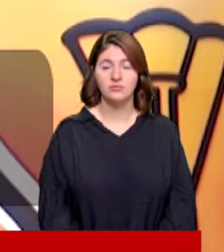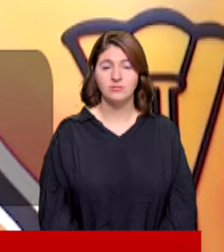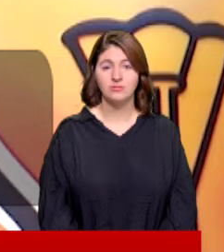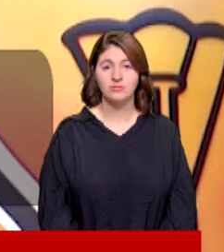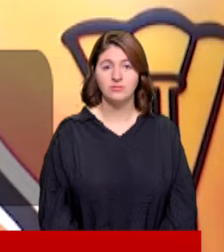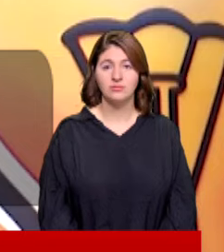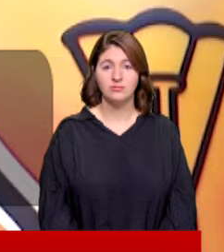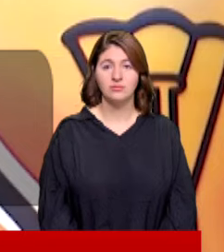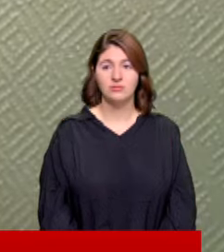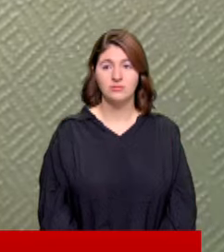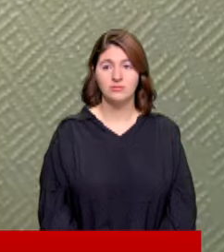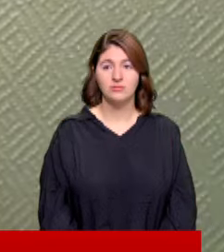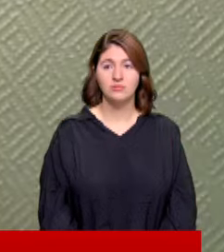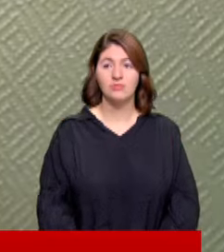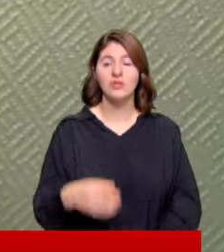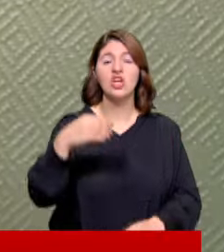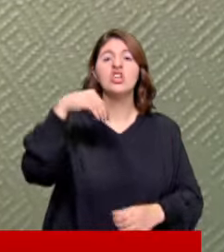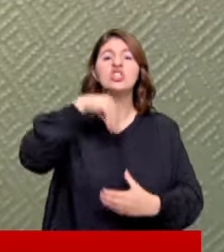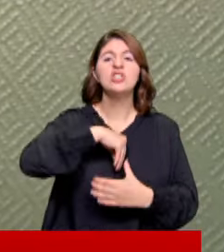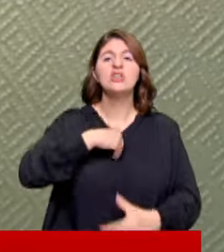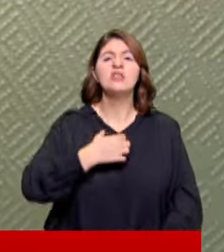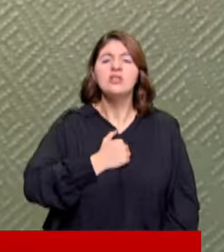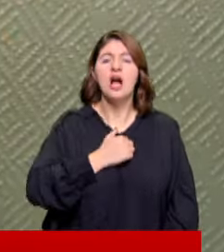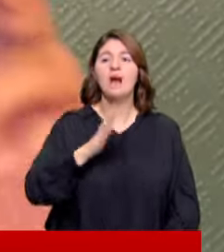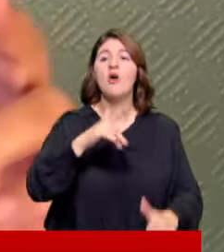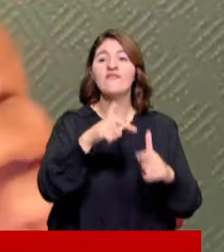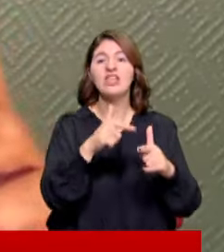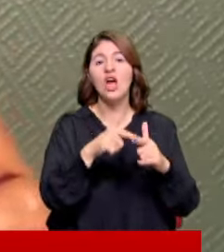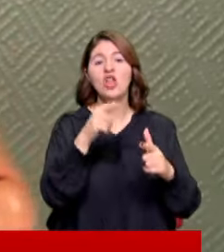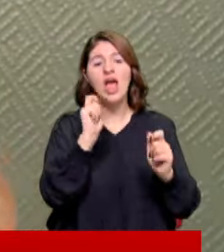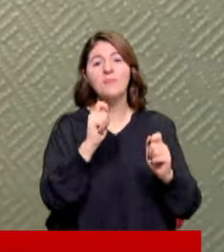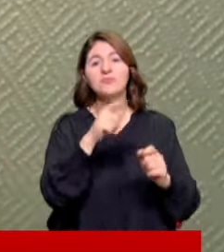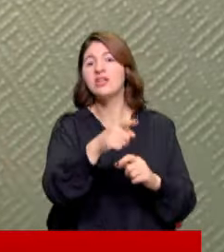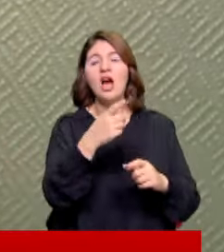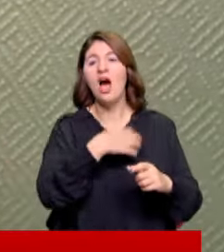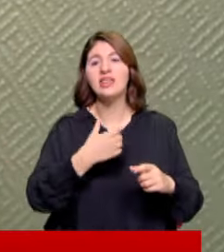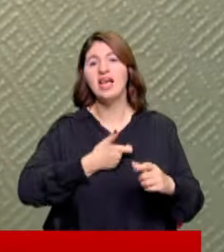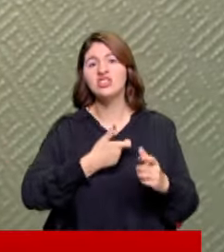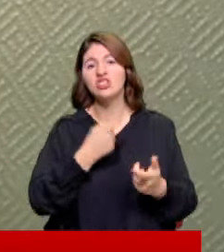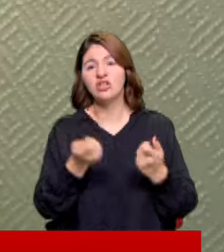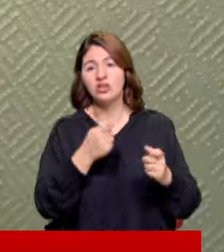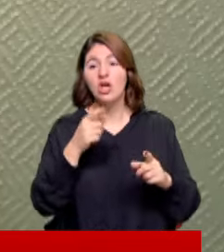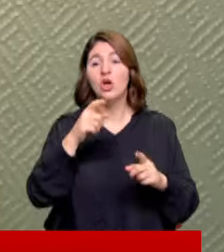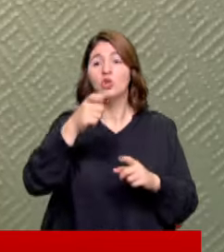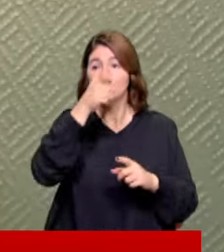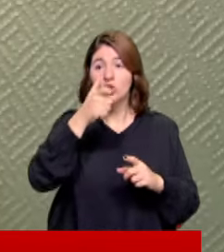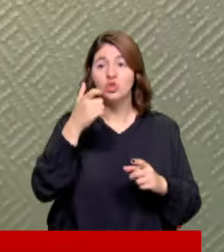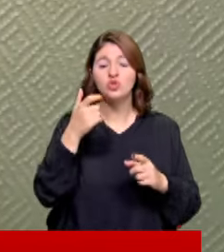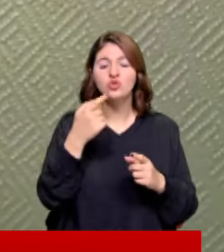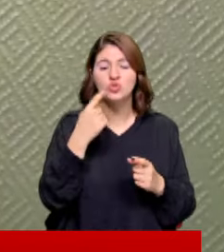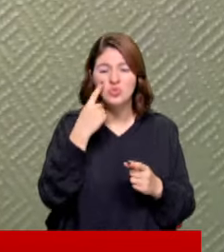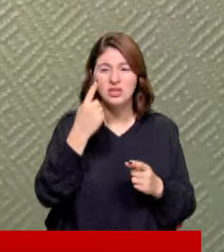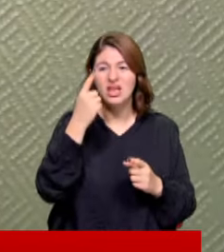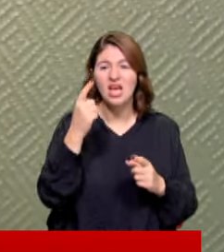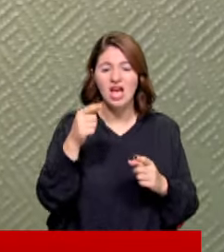partilerle, kamuoyuyla paylaşıyoruz. İşlerinde kalmış FETÖ'yle yaptıkları o anayasa çalıştayı, Türk milleti, Türklüğü ve Cumhuriyeti tartışmaya açacak o